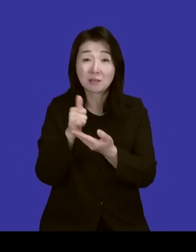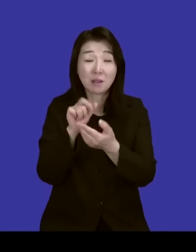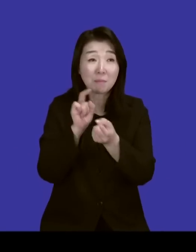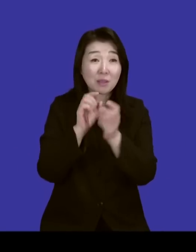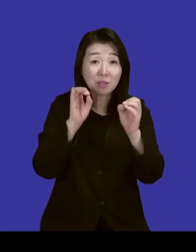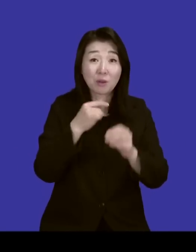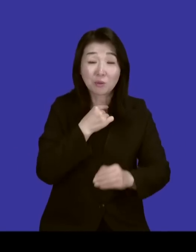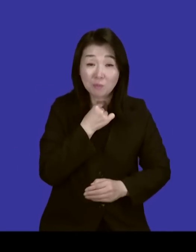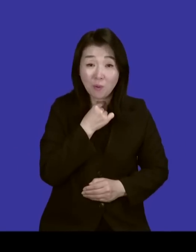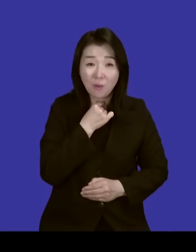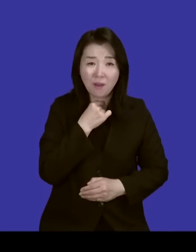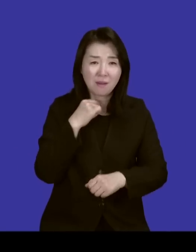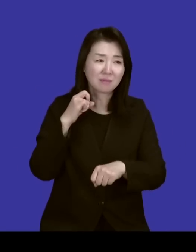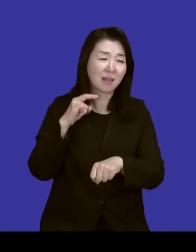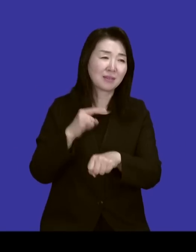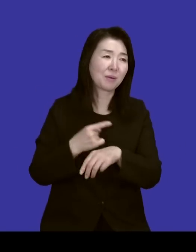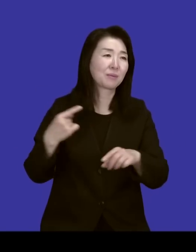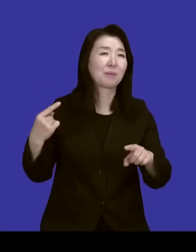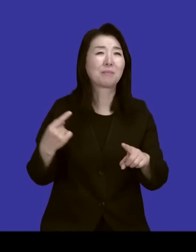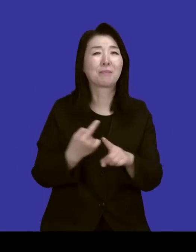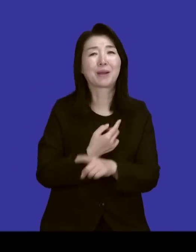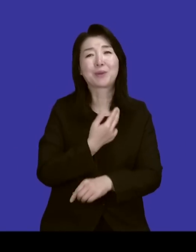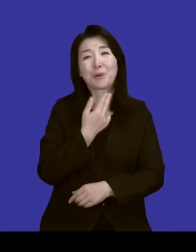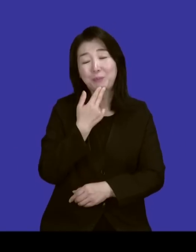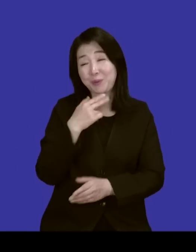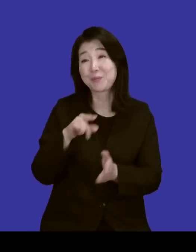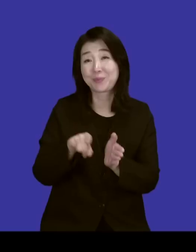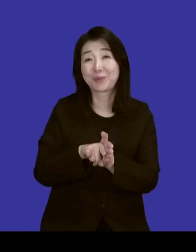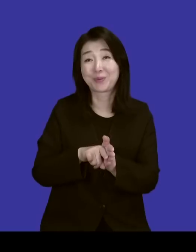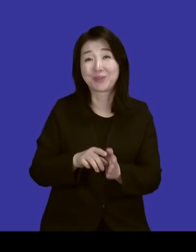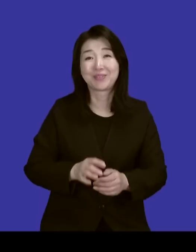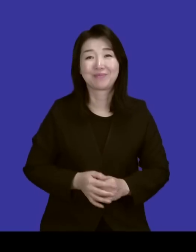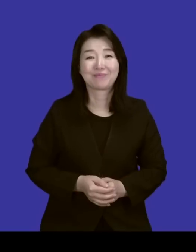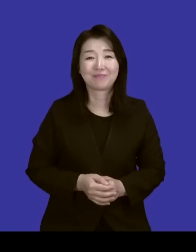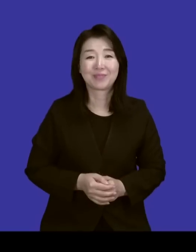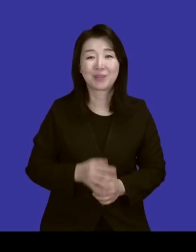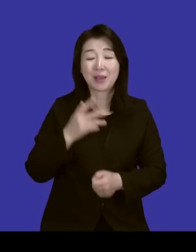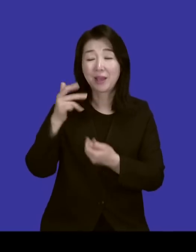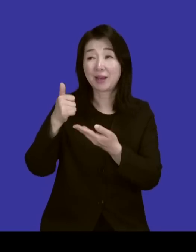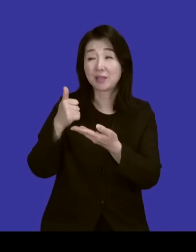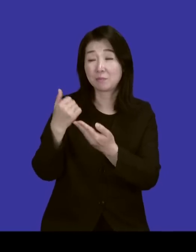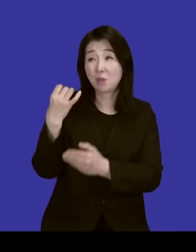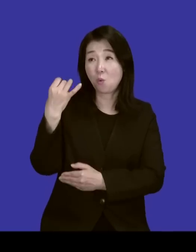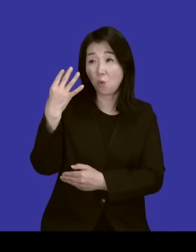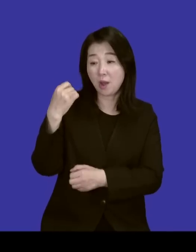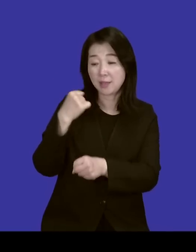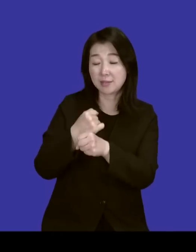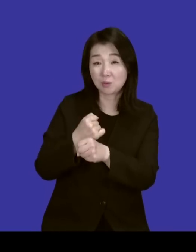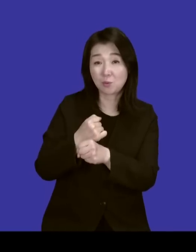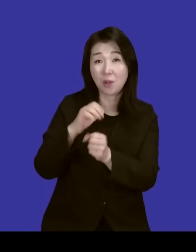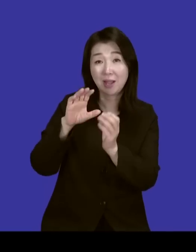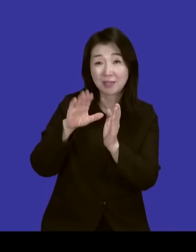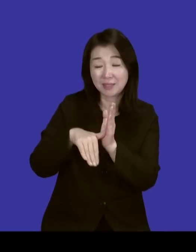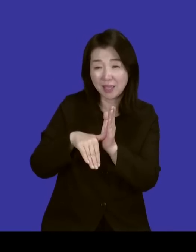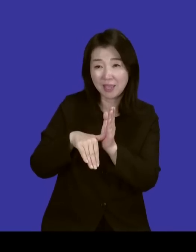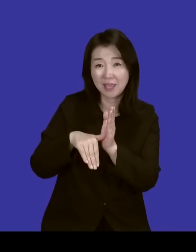성격의 틀은 바뀌지 않는다고 믿는 사람이에요. 네네네. 그러니까 하나님이 본래 우리를 창조하셨을 때 예.